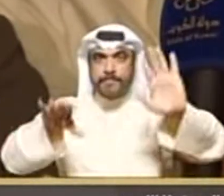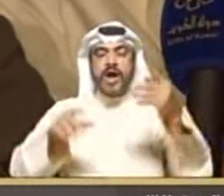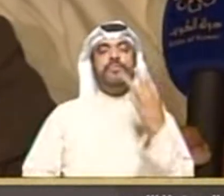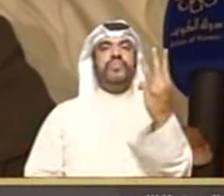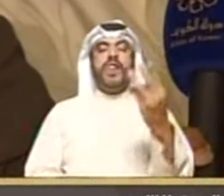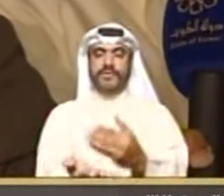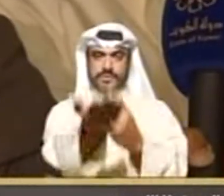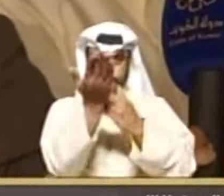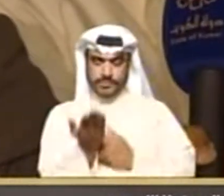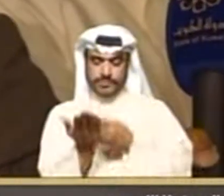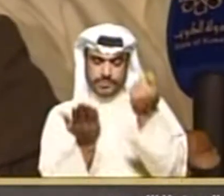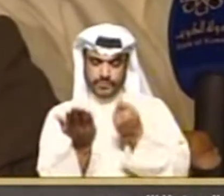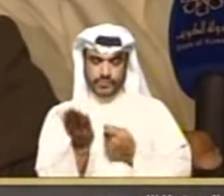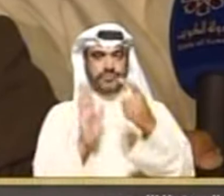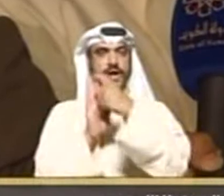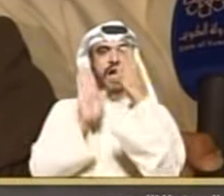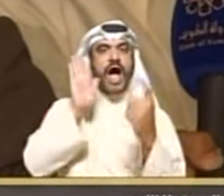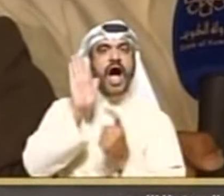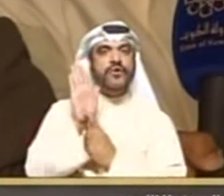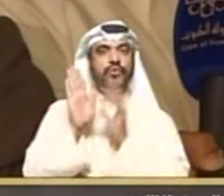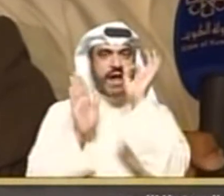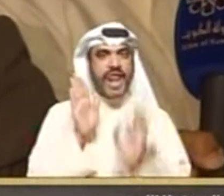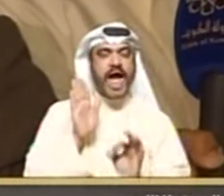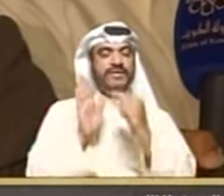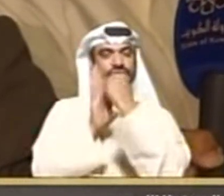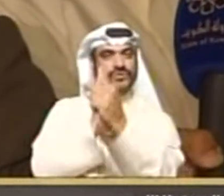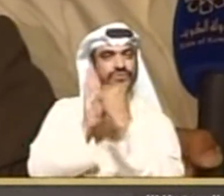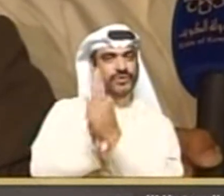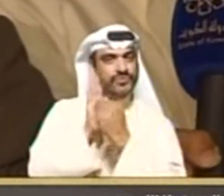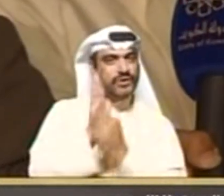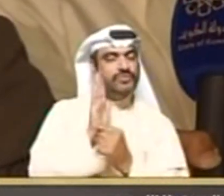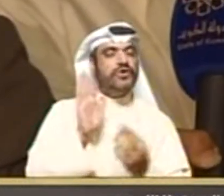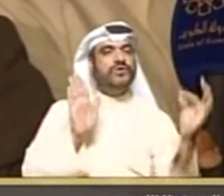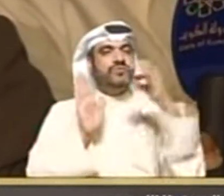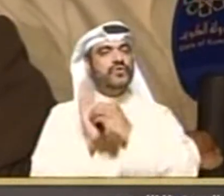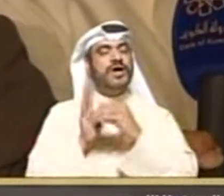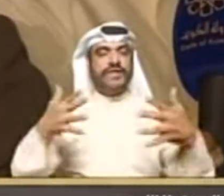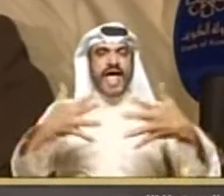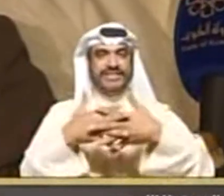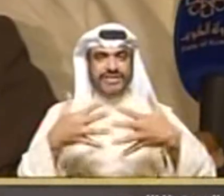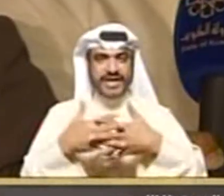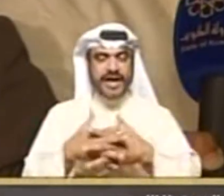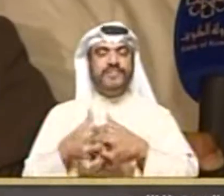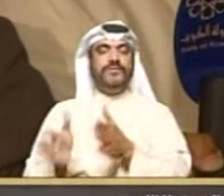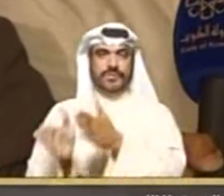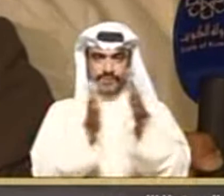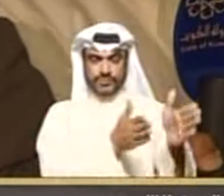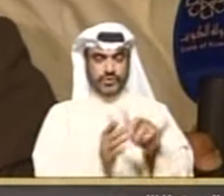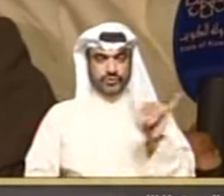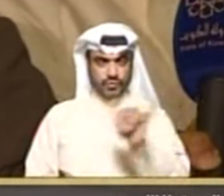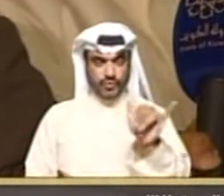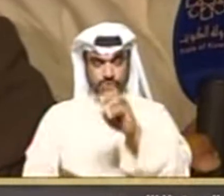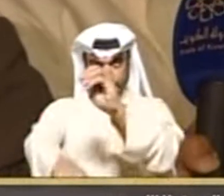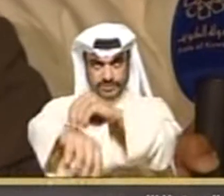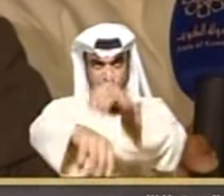3 قوانين. وبكرة عندنا قانون بتعديل أحد مواد قانون الشركات، وكذلك من الضرورة بالمكان أن